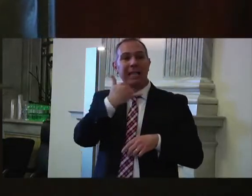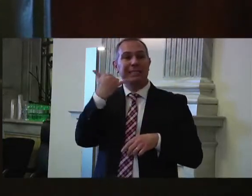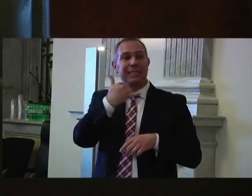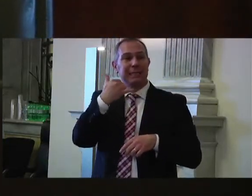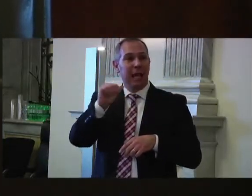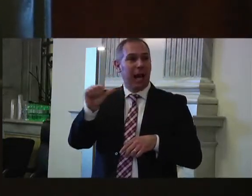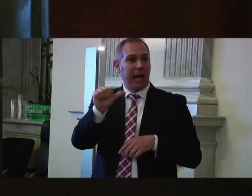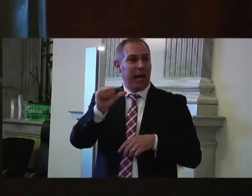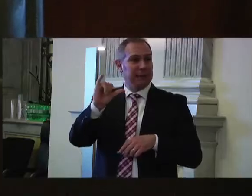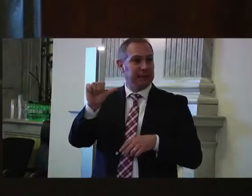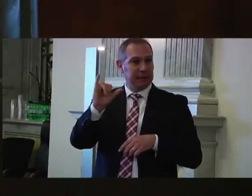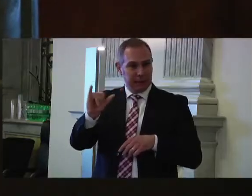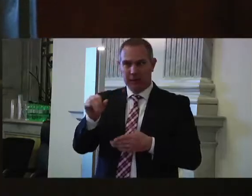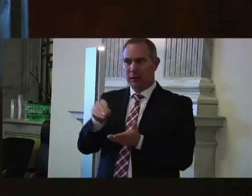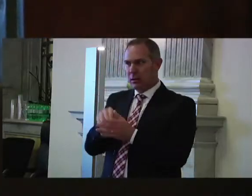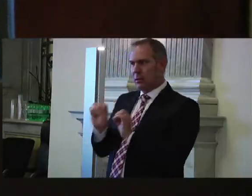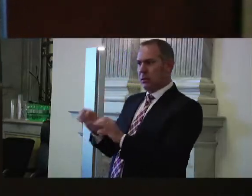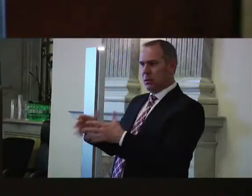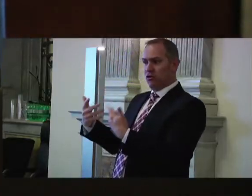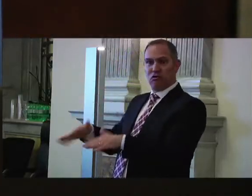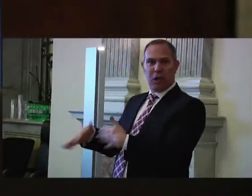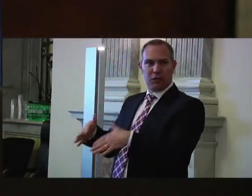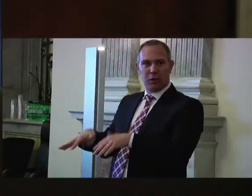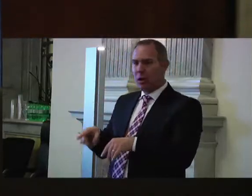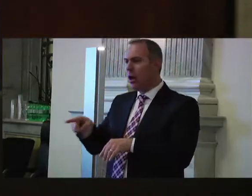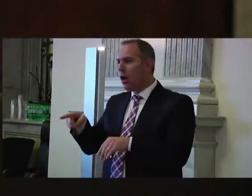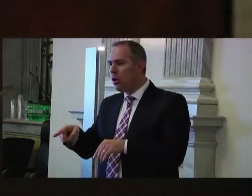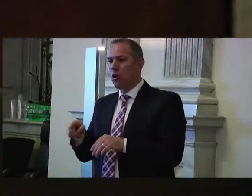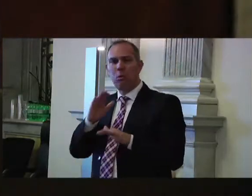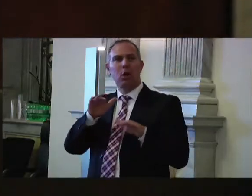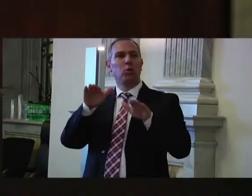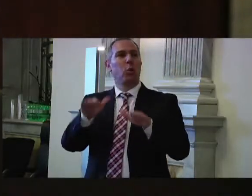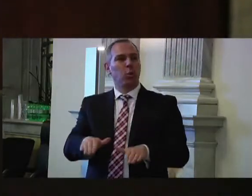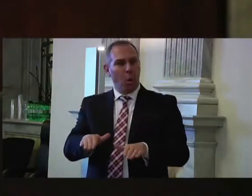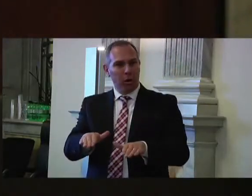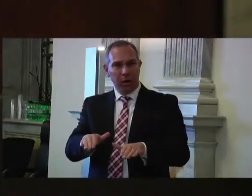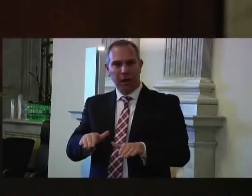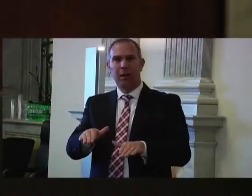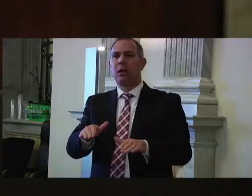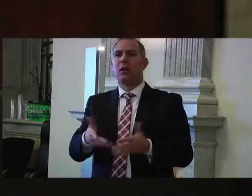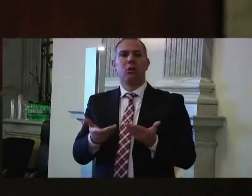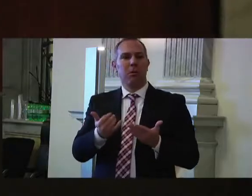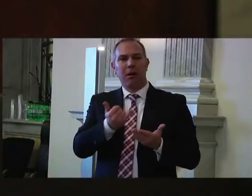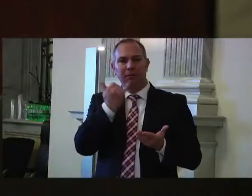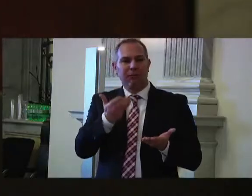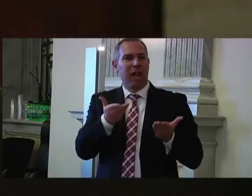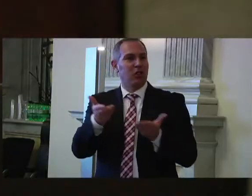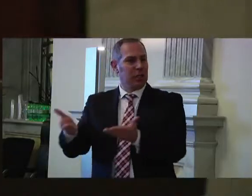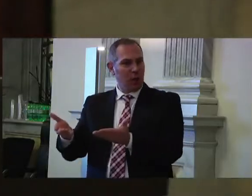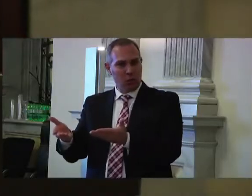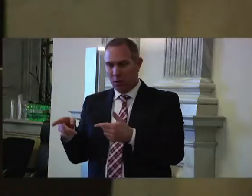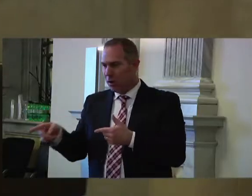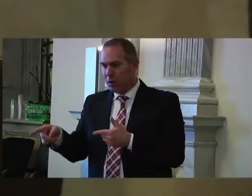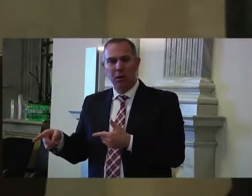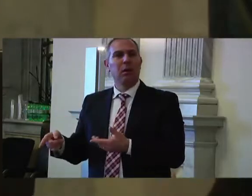a fare appunto da fungere da tutori, facilitatori nel corso del MOOC, però questi stessi operatori hanno